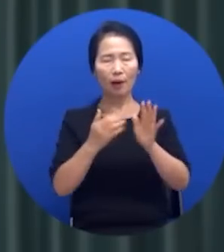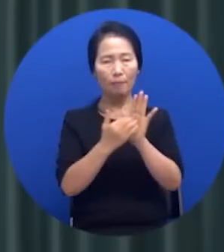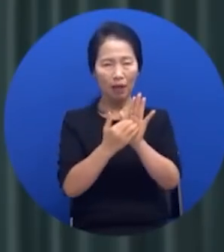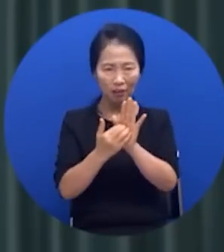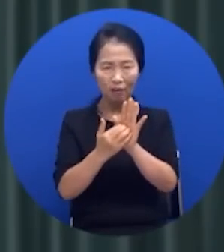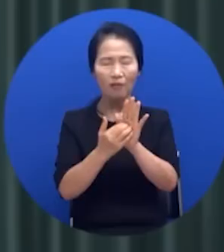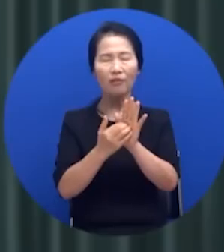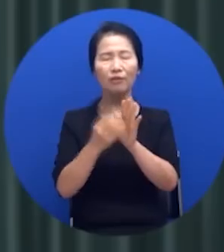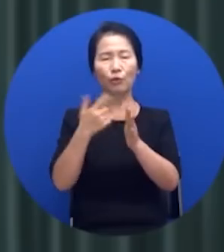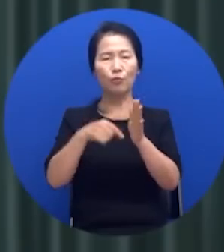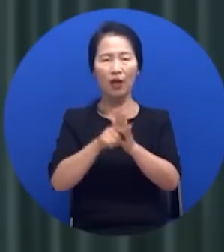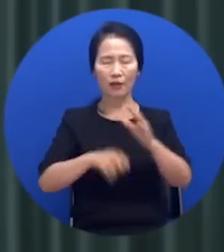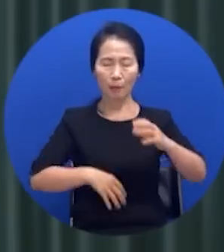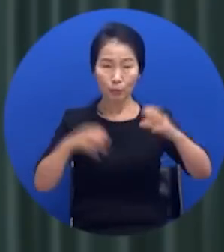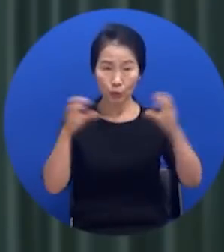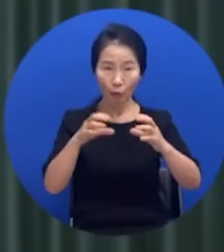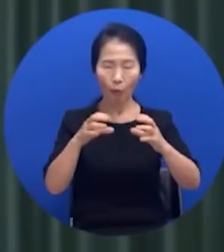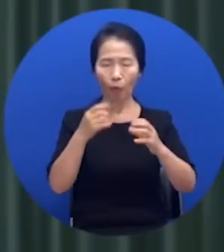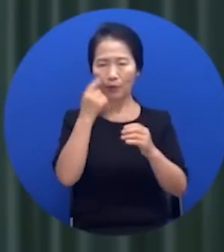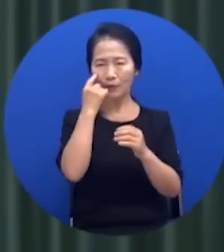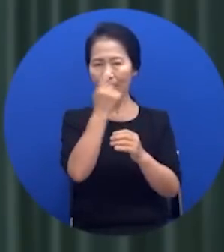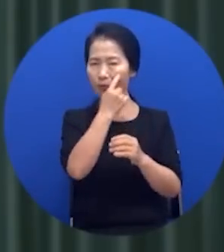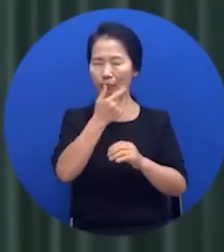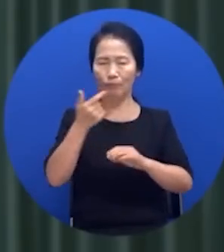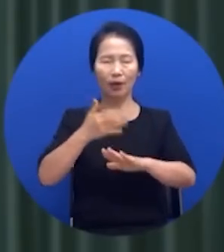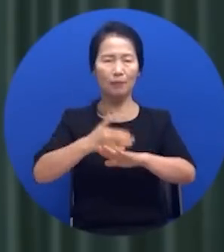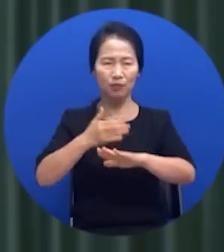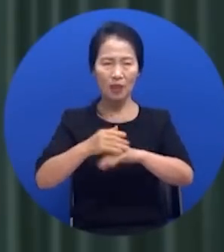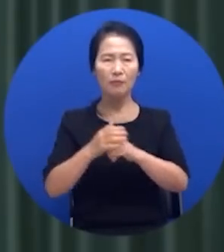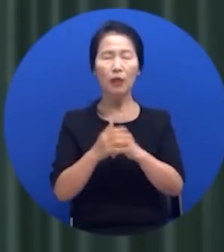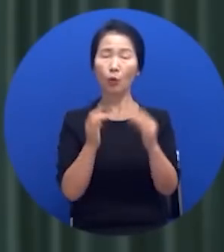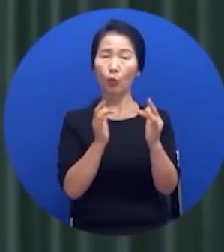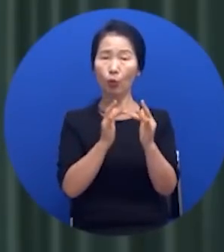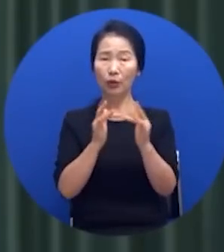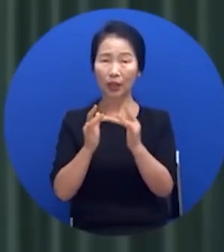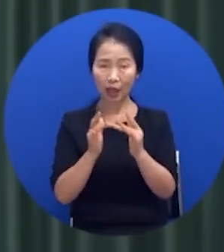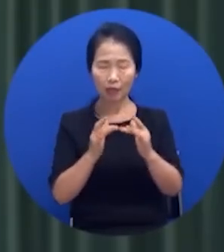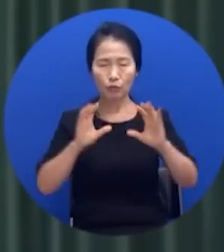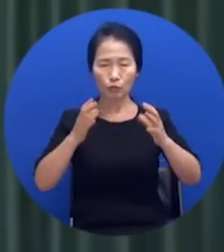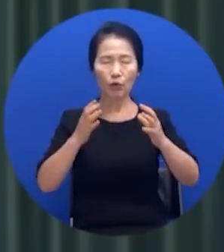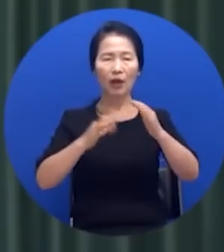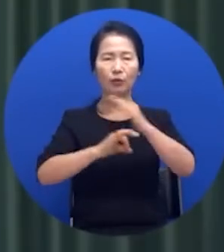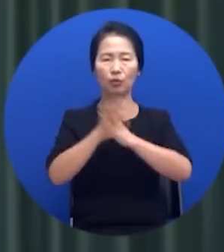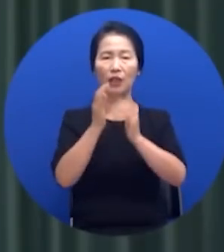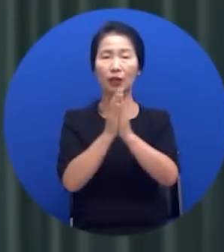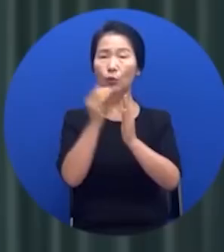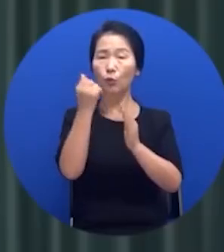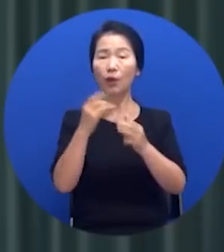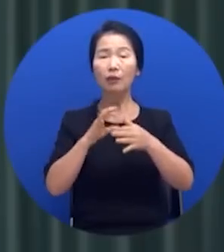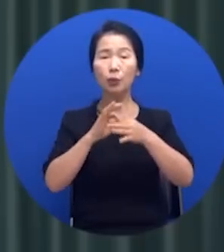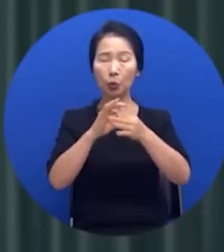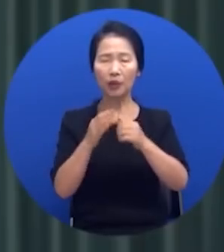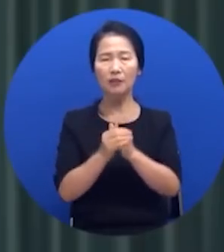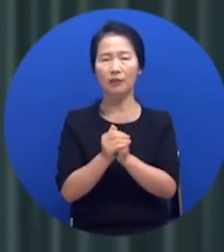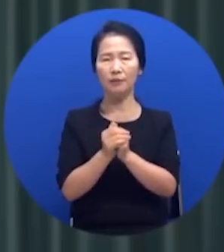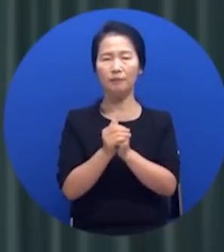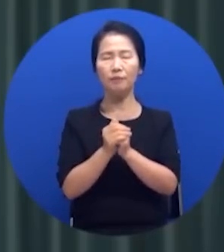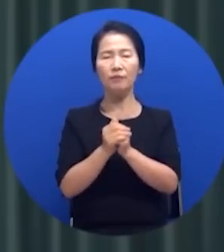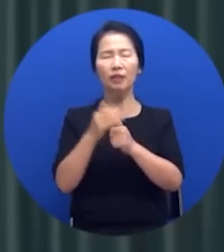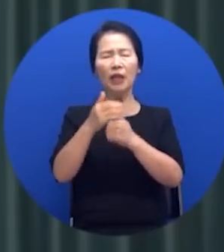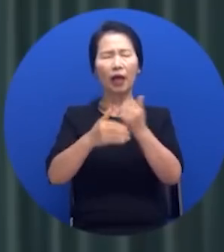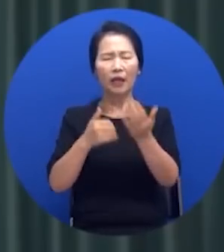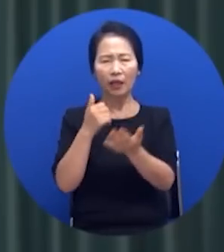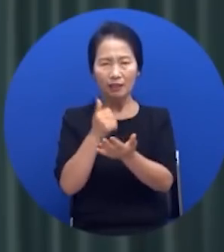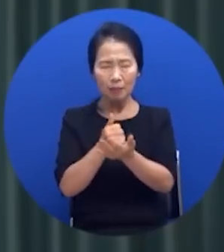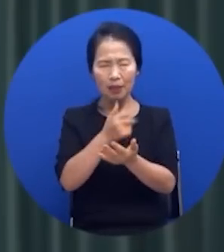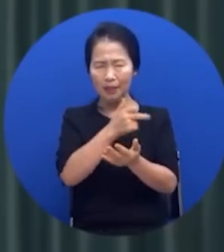것에 감사드리며 오늘 온라인 국가조찬기도회를 통해 하나님의 크신 은혜를